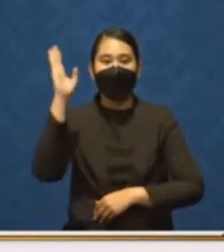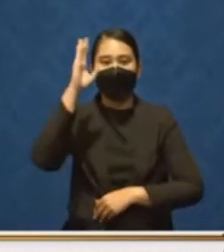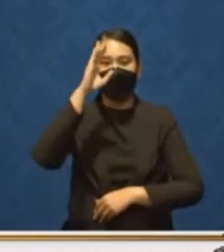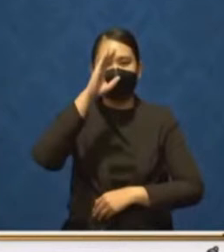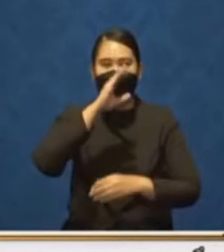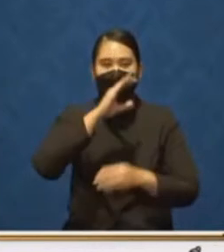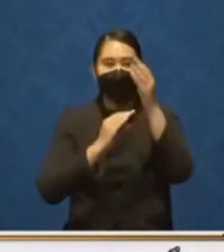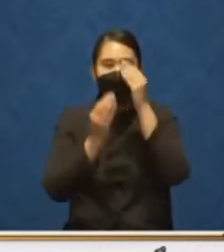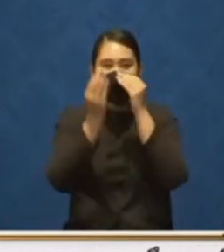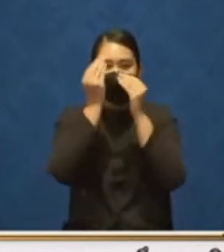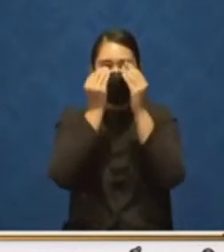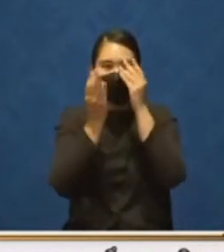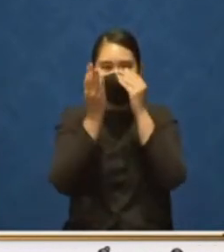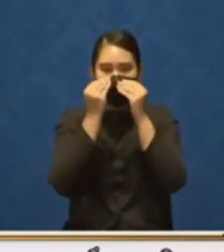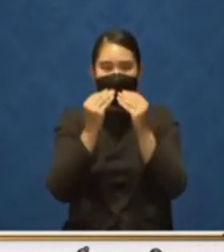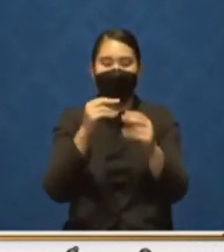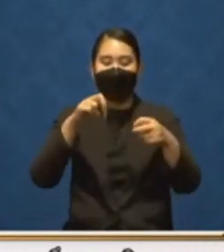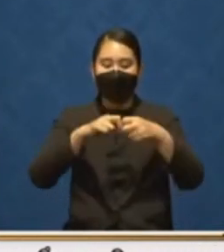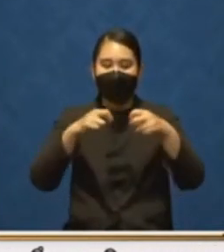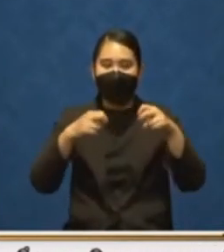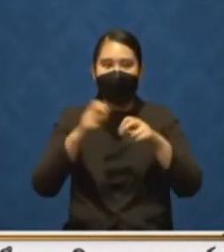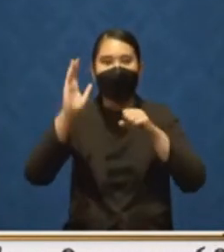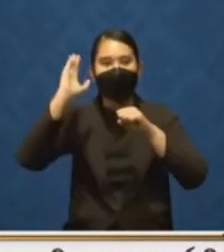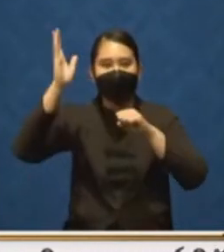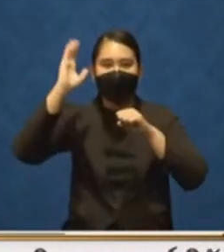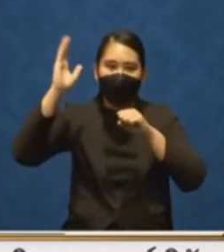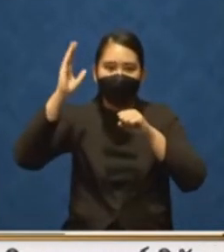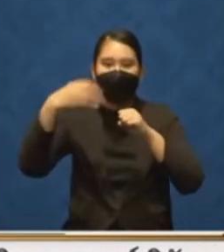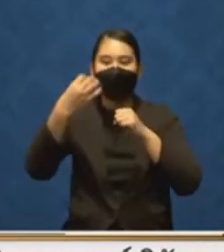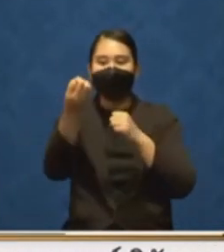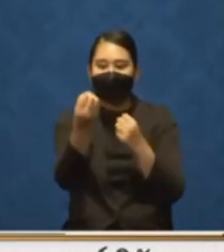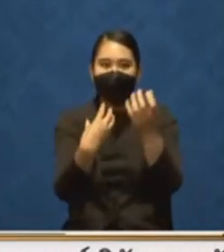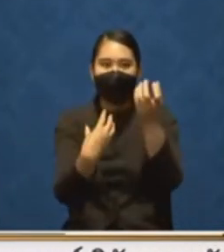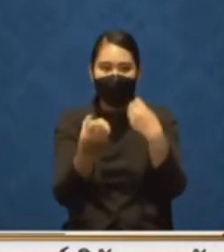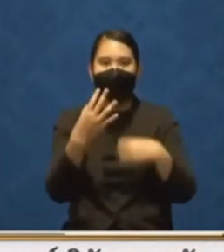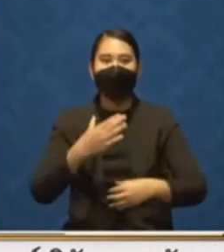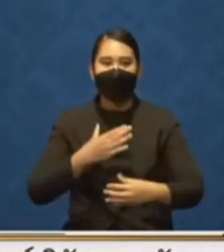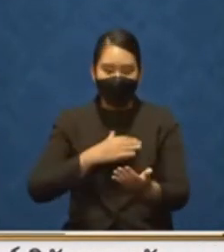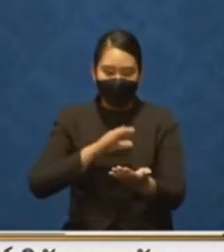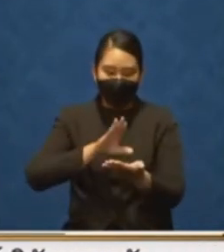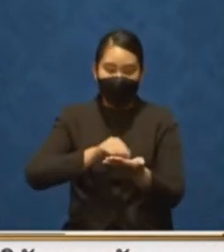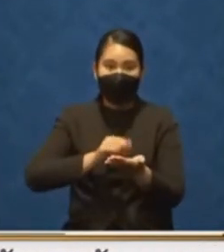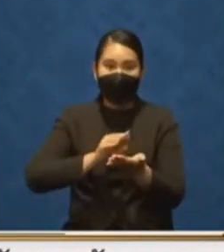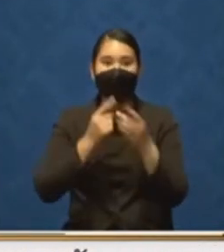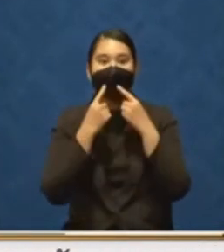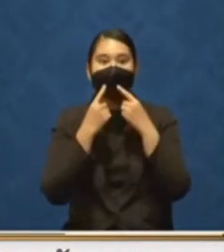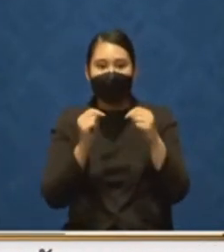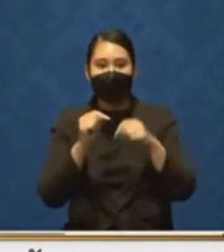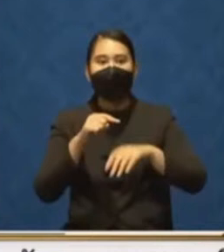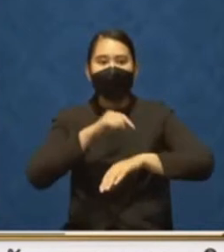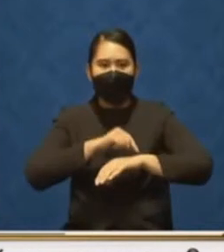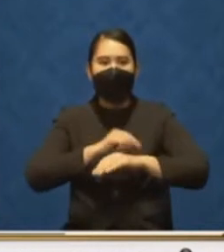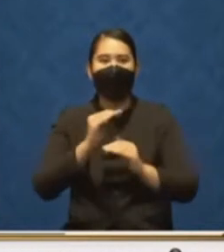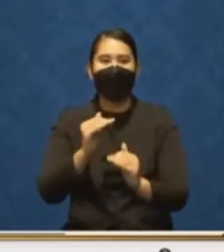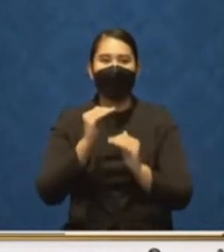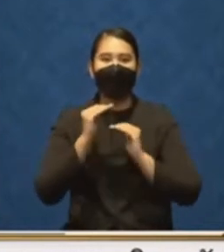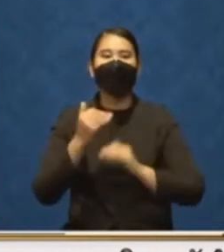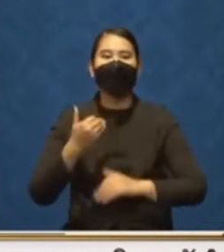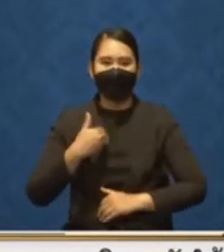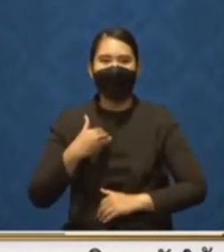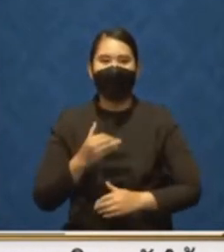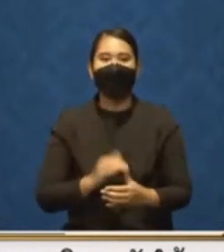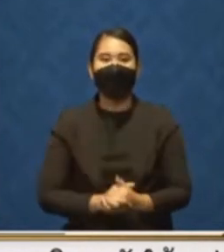เก็บปัญหาเก็บคละไปปลายต่างๆของท่านมาเพื่อจะตอบแต่ก็นี่ว่าเรื่องใหญ่เวลาผมก็มีอยู่จำกัดหวังกดเหมือนกัน